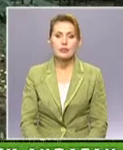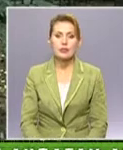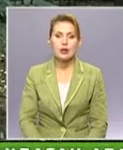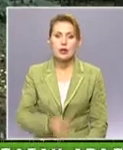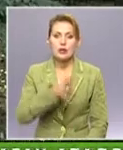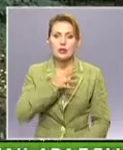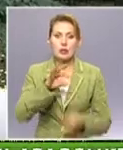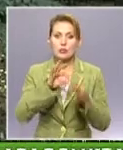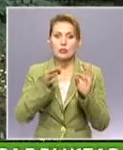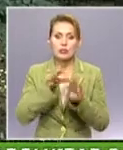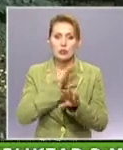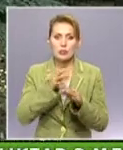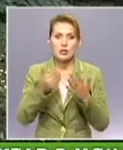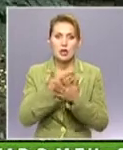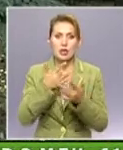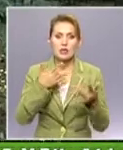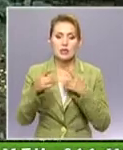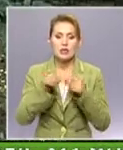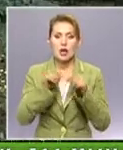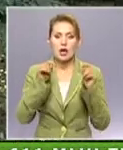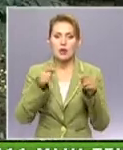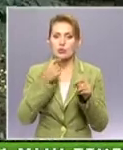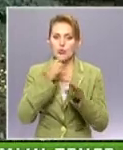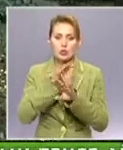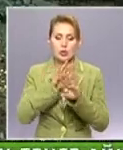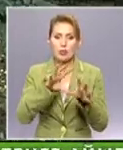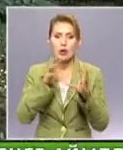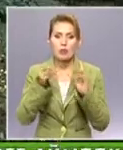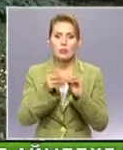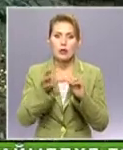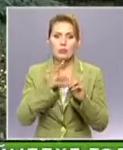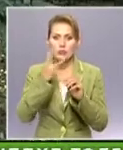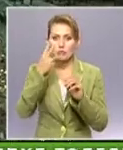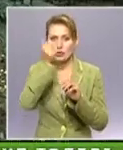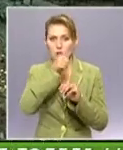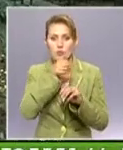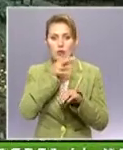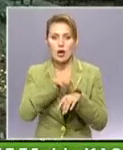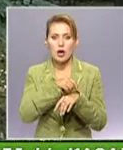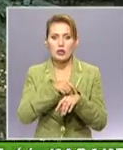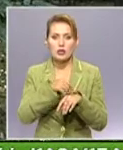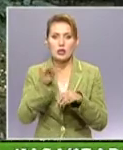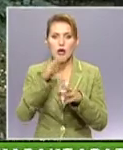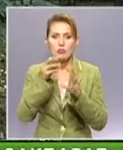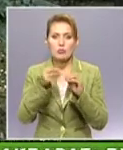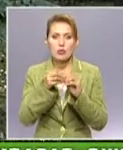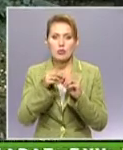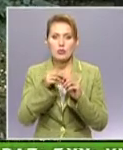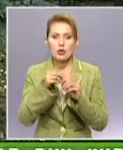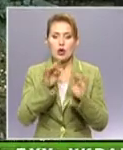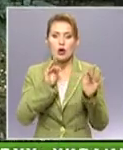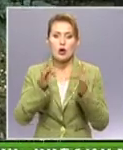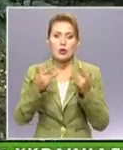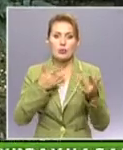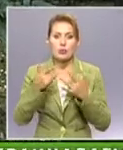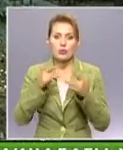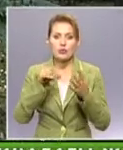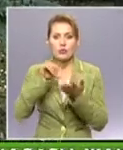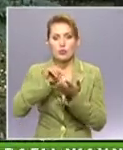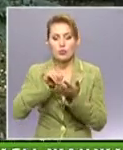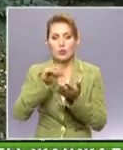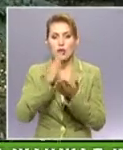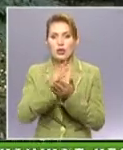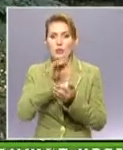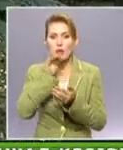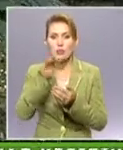мы... Біз үшін жаңа театрды ашу қиынға соққан жоқ. Өйткені үш жылдай уақыт бойы ұжым қойылымдарды сахналап келеді. Бірақ біз